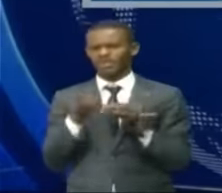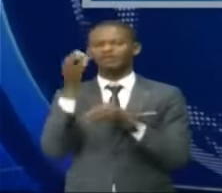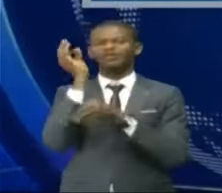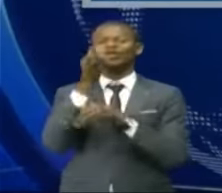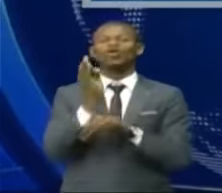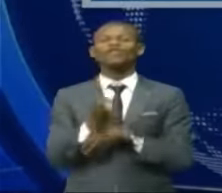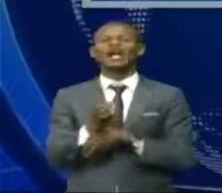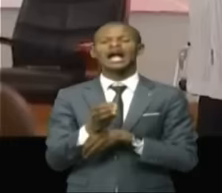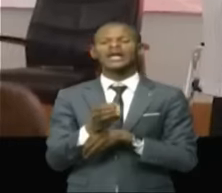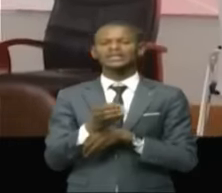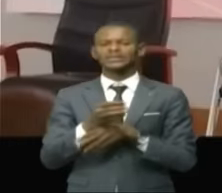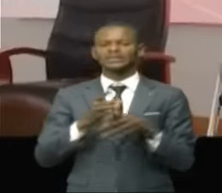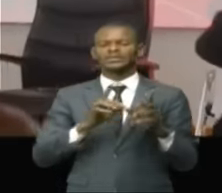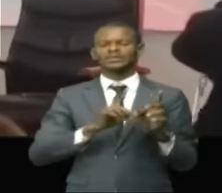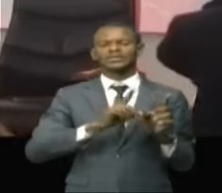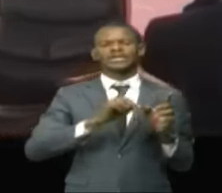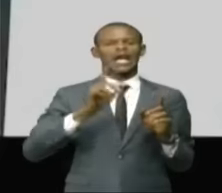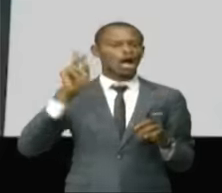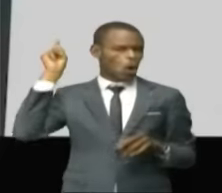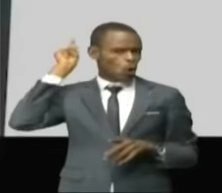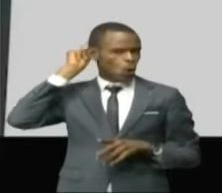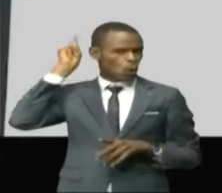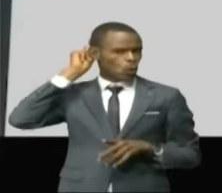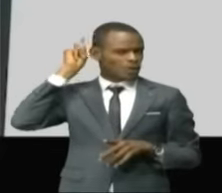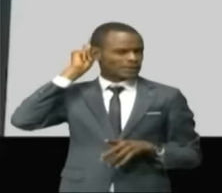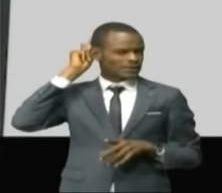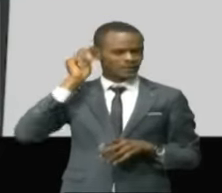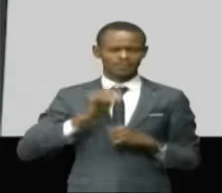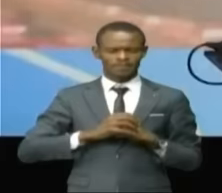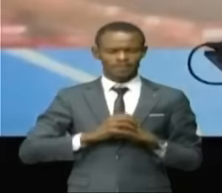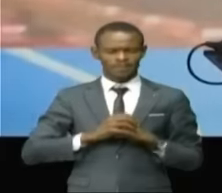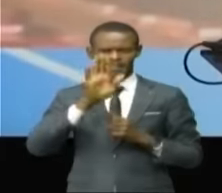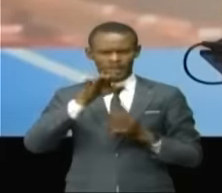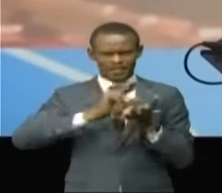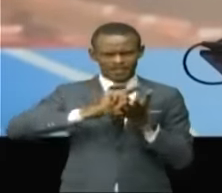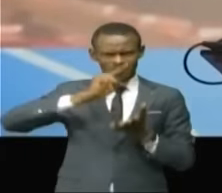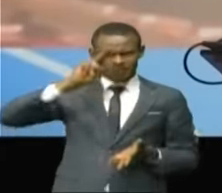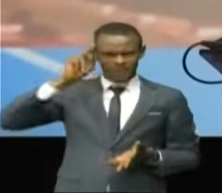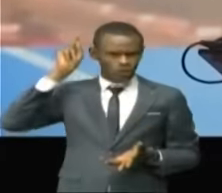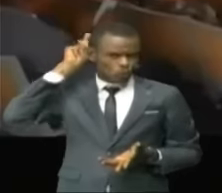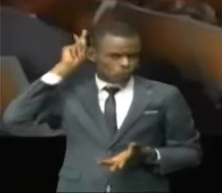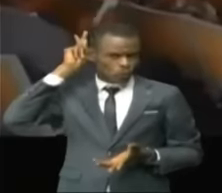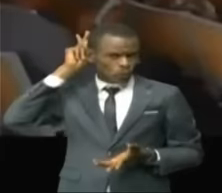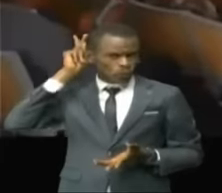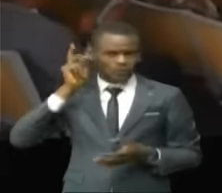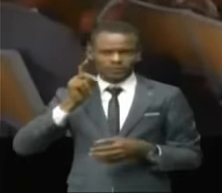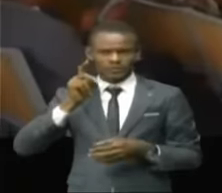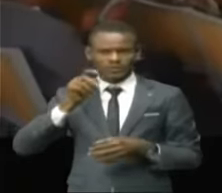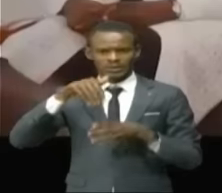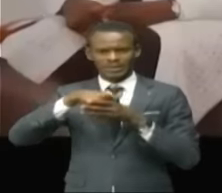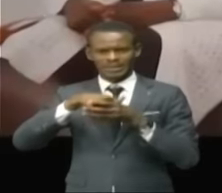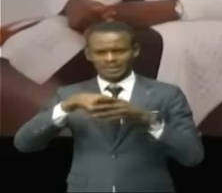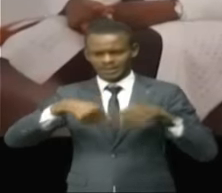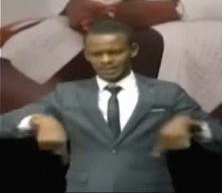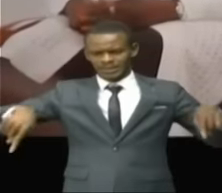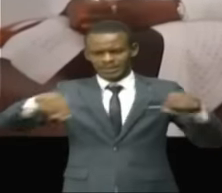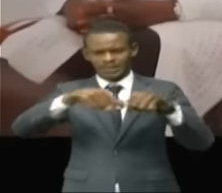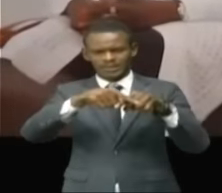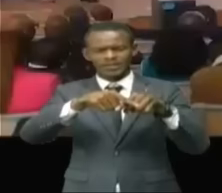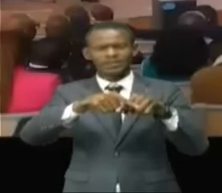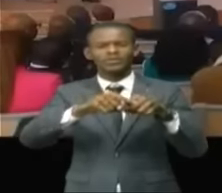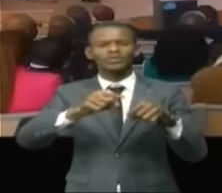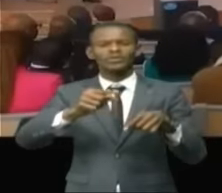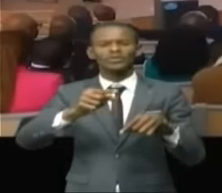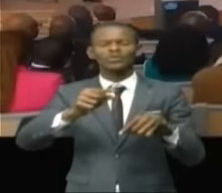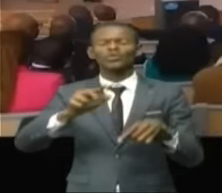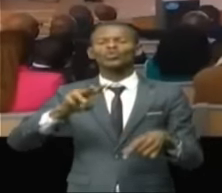Masuka. L'université de Kolwezi a accueilli du 1er au 3 novembre 2023 les travaux de la troisième édition du colloque formation